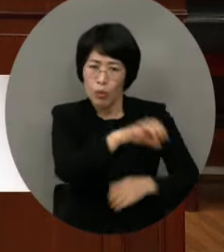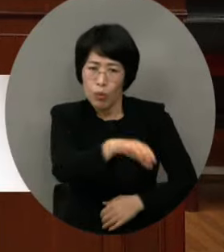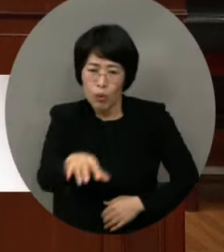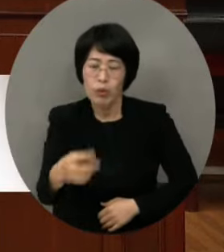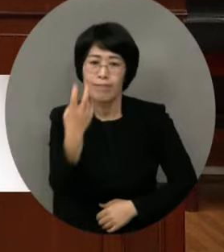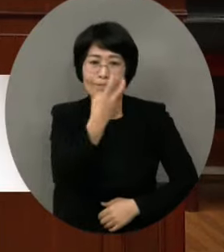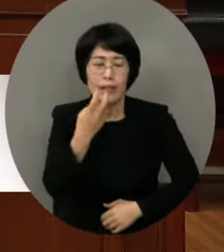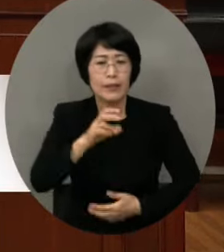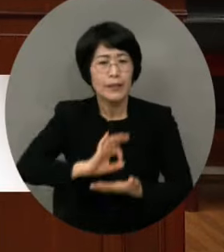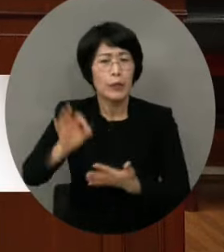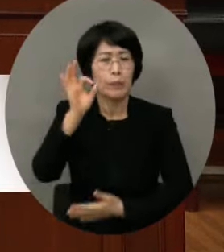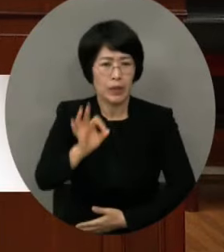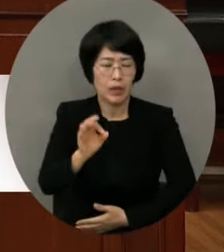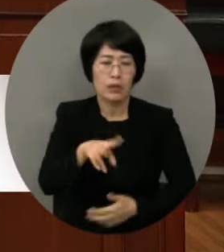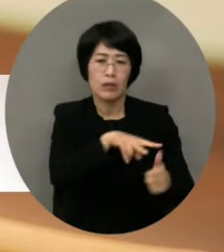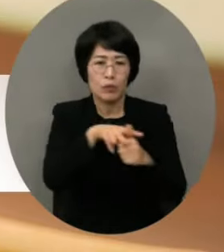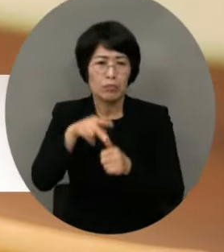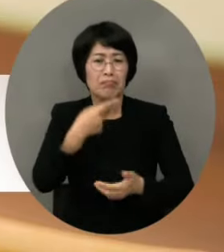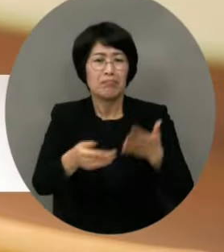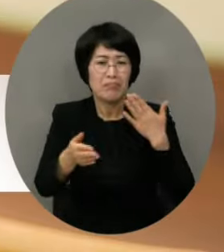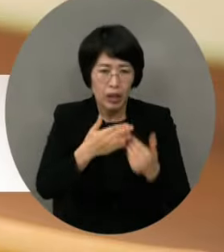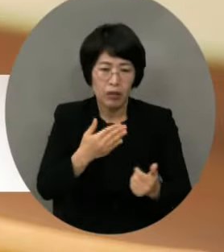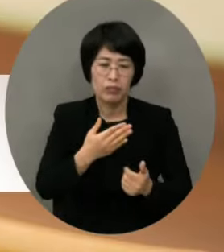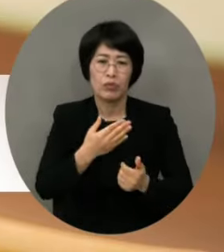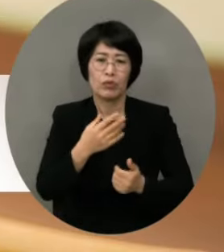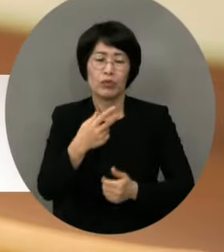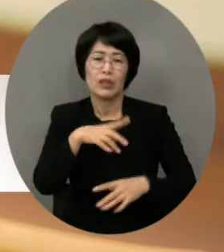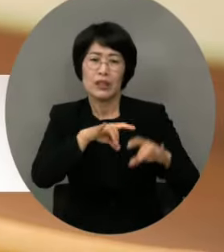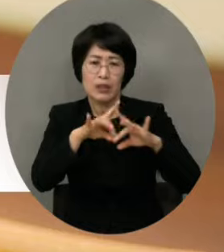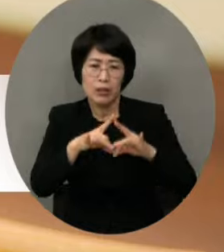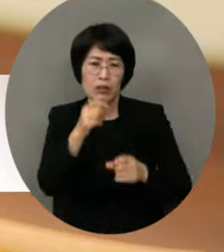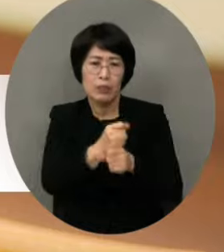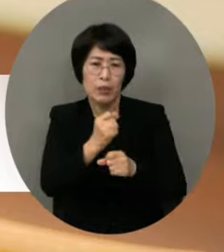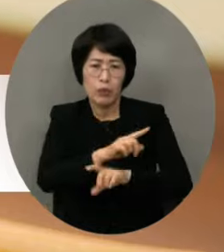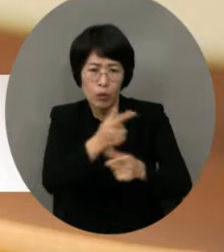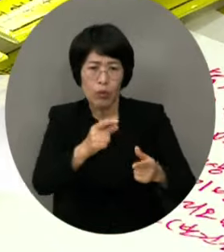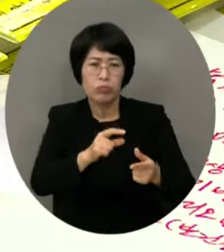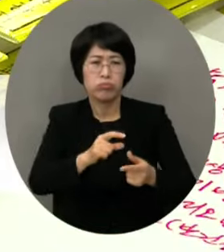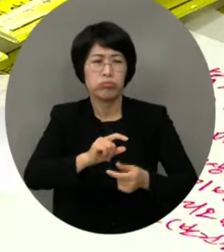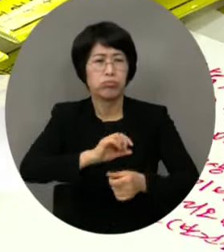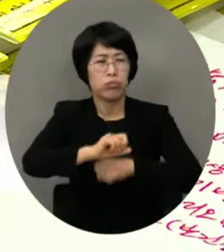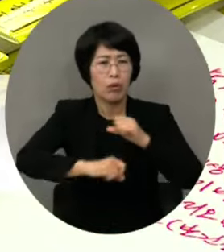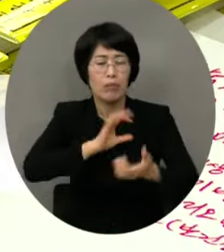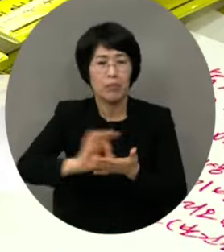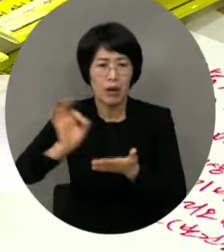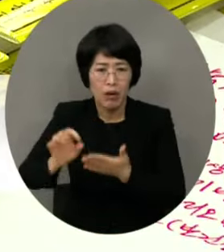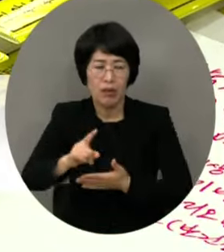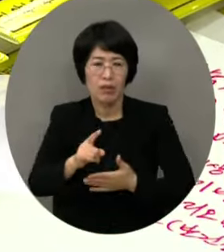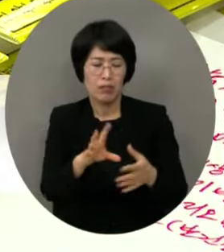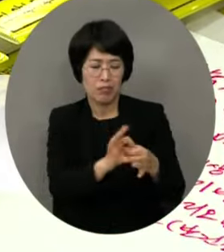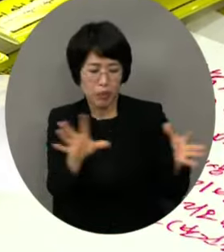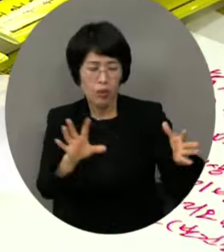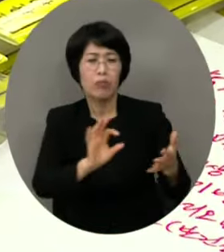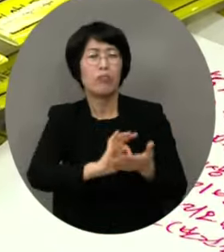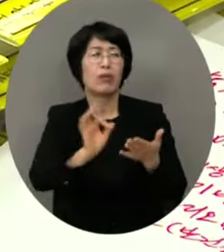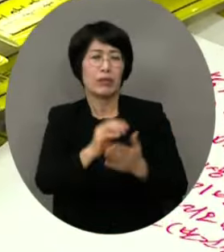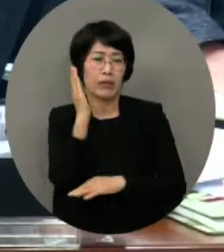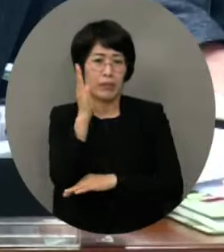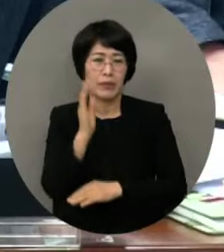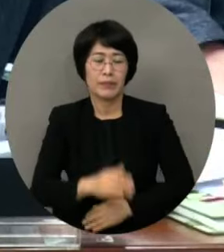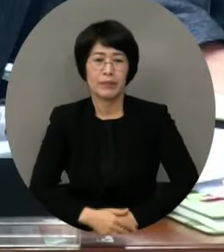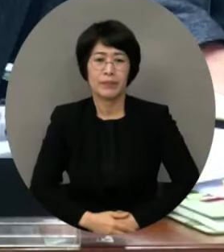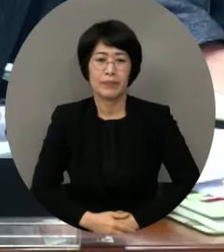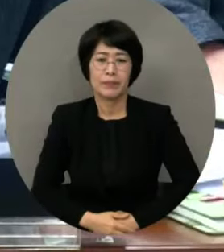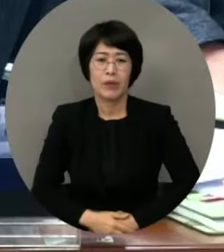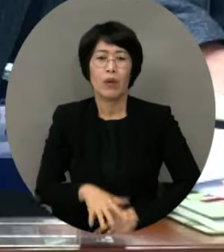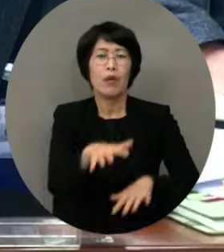위한 시설비를 승마체험 용역비나 축제장 전기 설치 공사 등에 사용했다는 등 관련성 없는 사업비를 썼다는 겁니다.